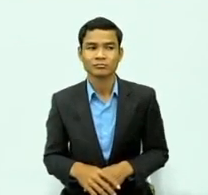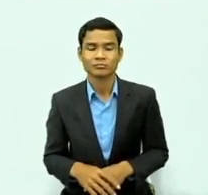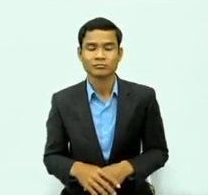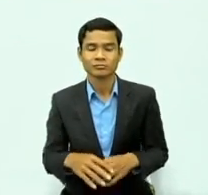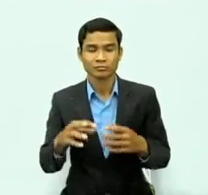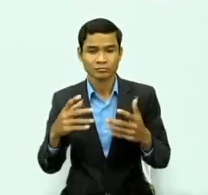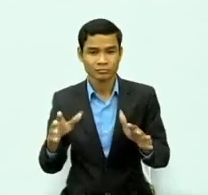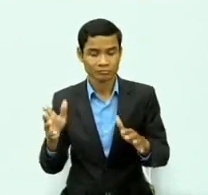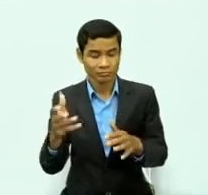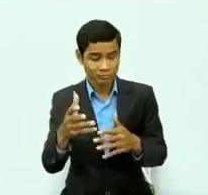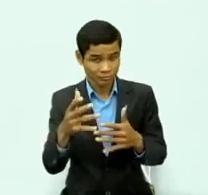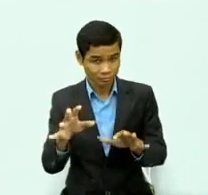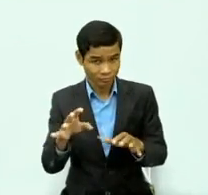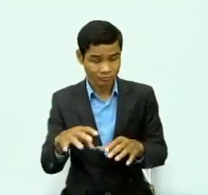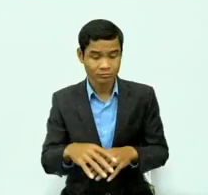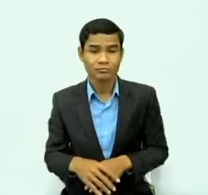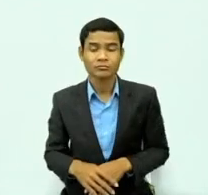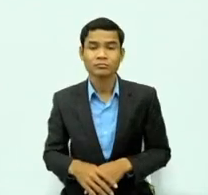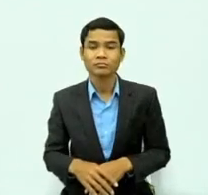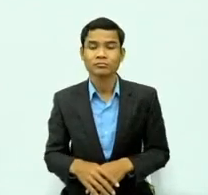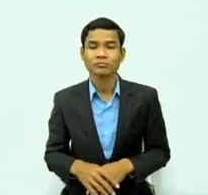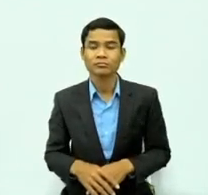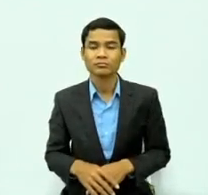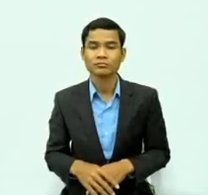រួចរាល់ហើយឬនៅកូន